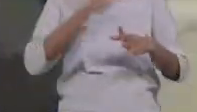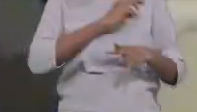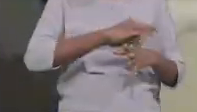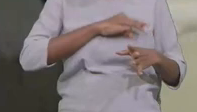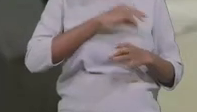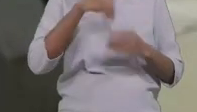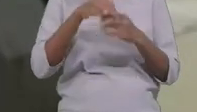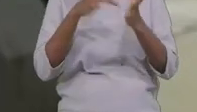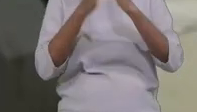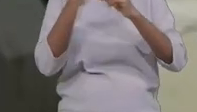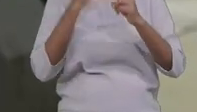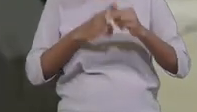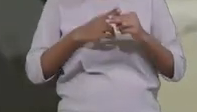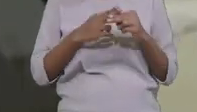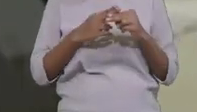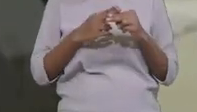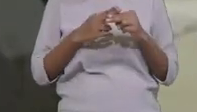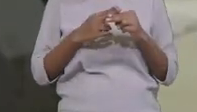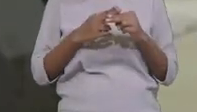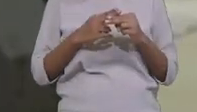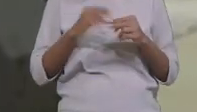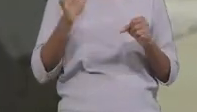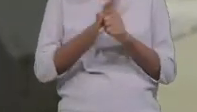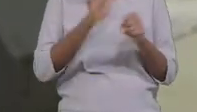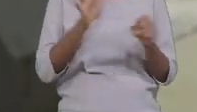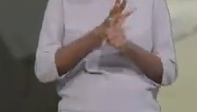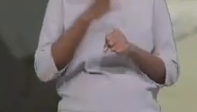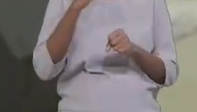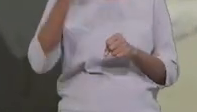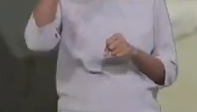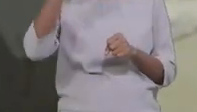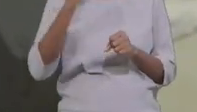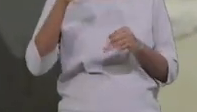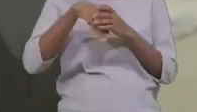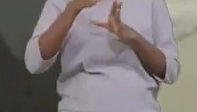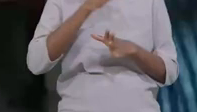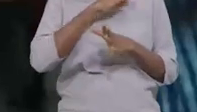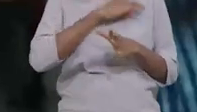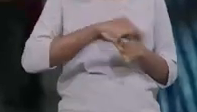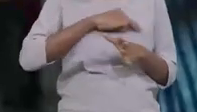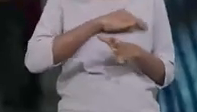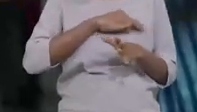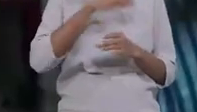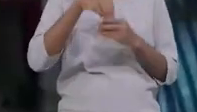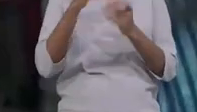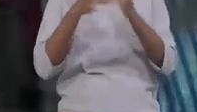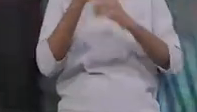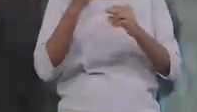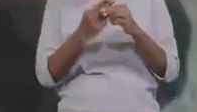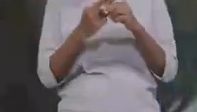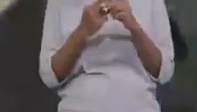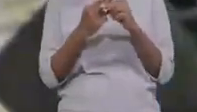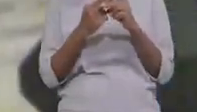la provision pour votre ministère, la suffisance de Dieu dans votre ministère.